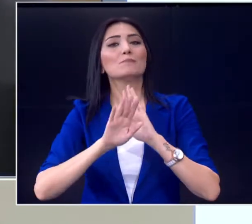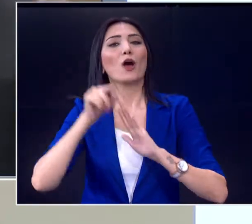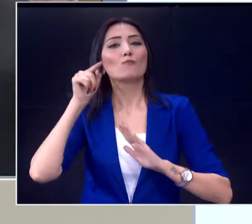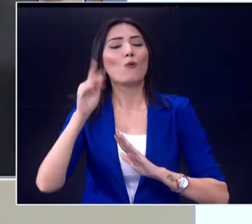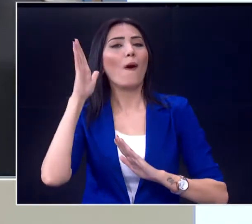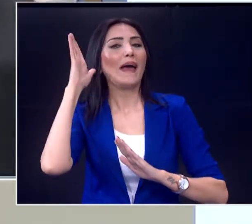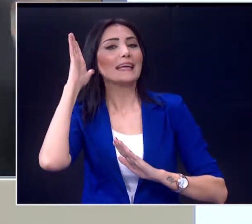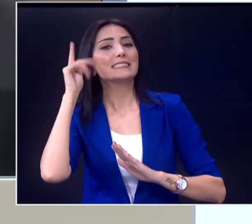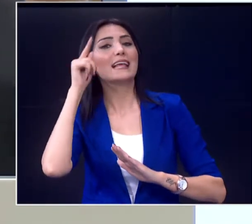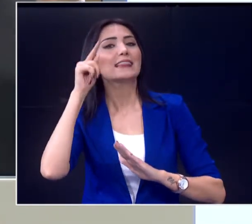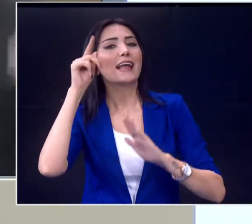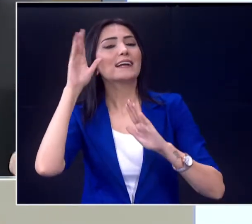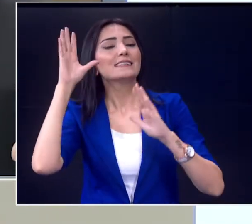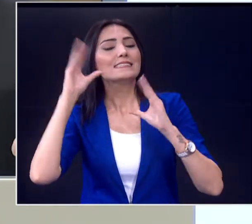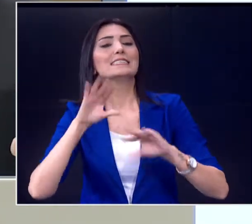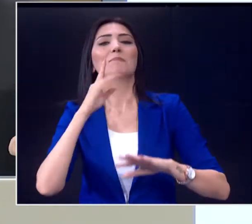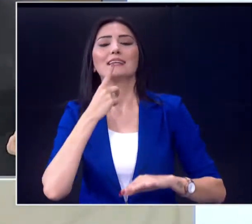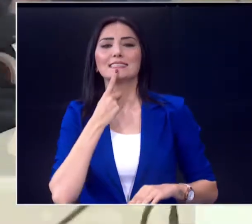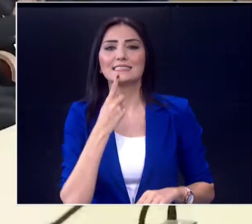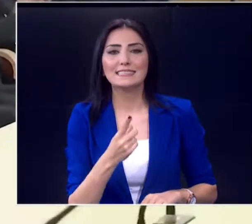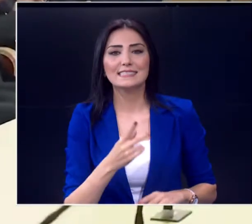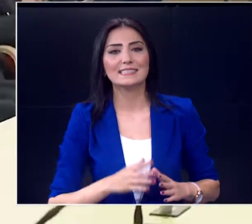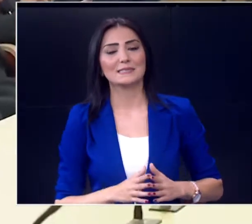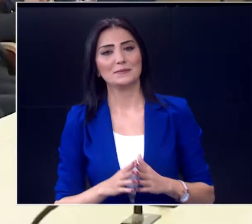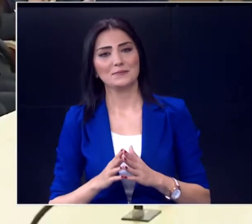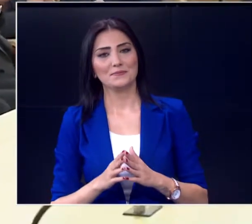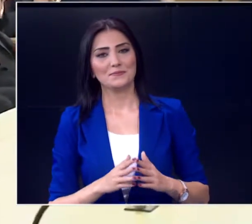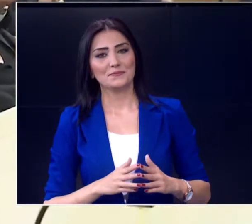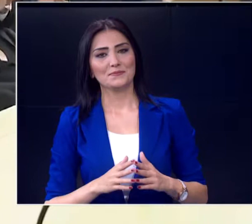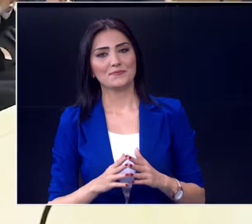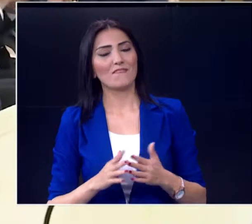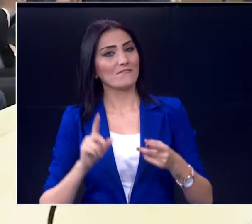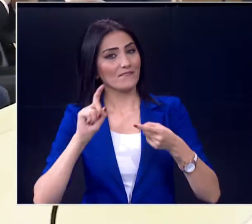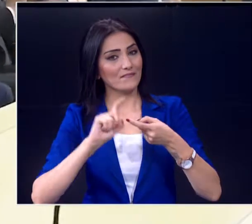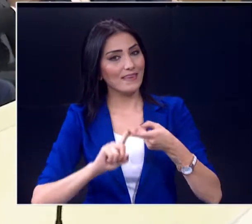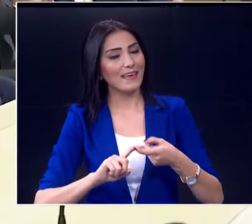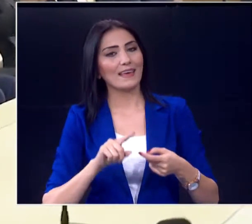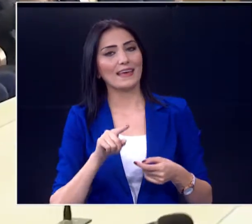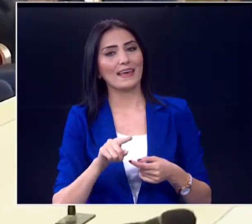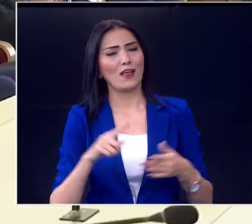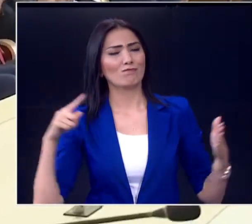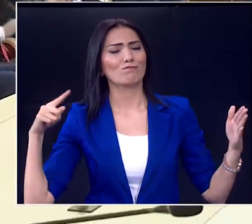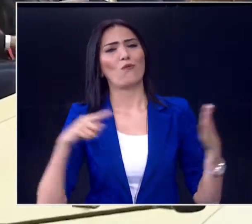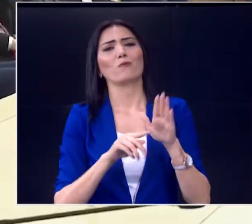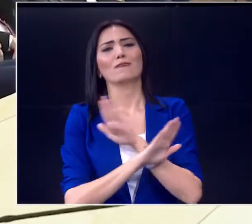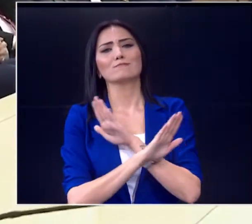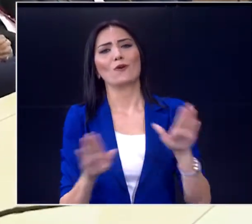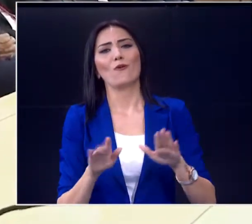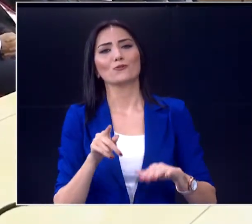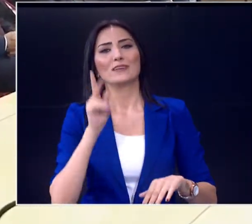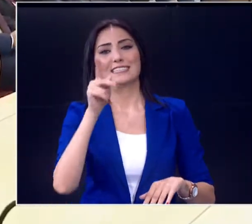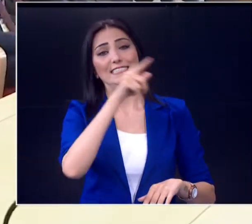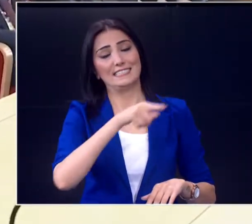bu ezanlar dinmez dedik. Ve noktayı koyduk.